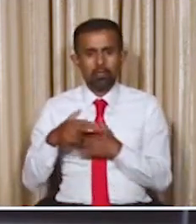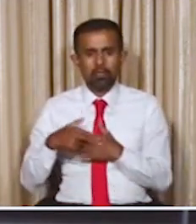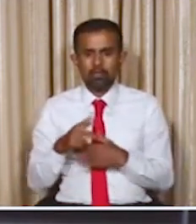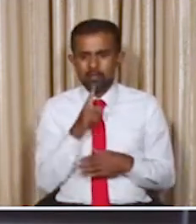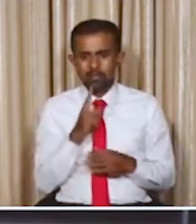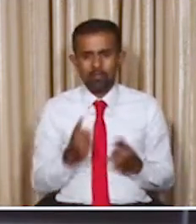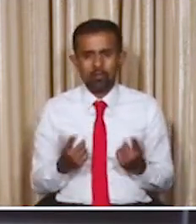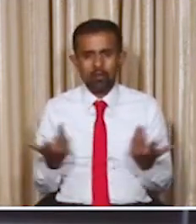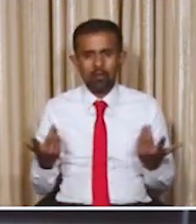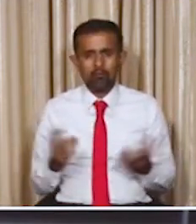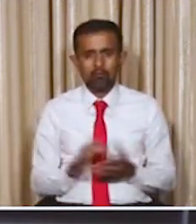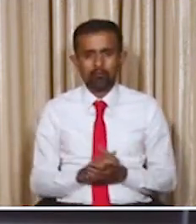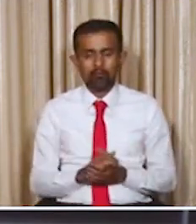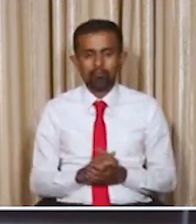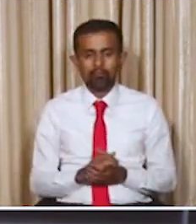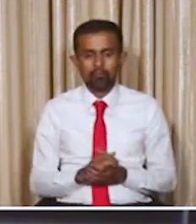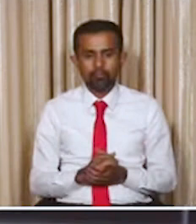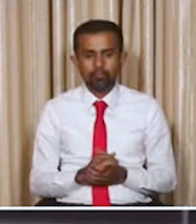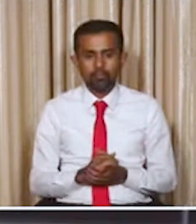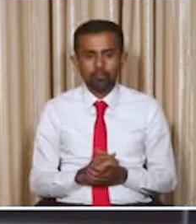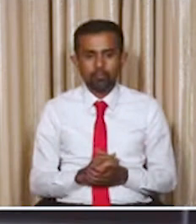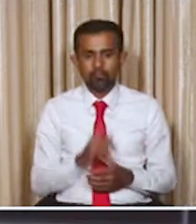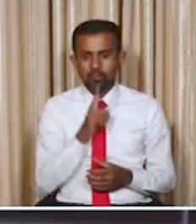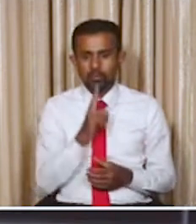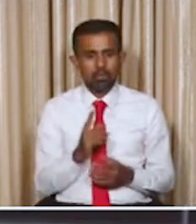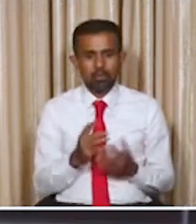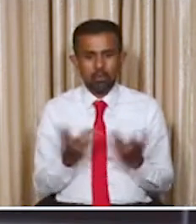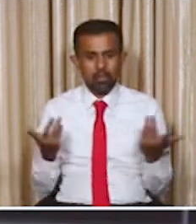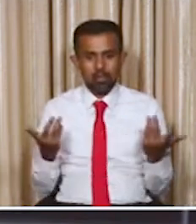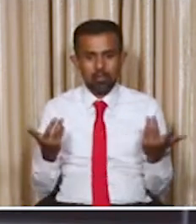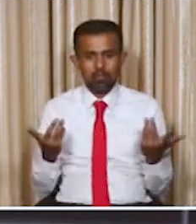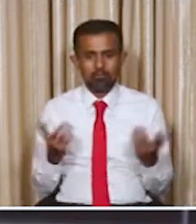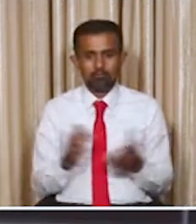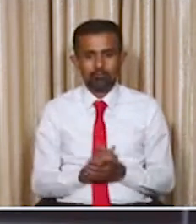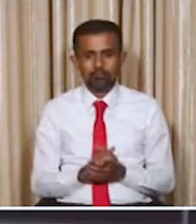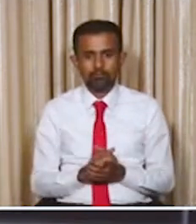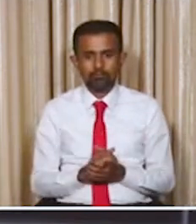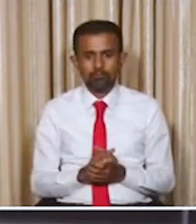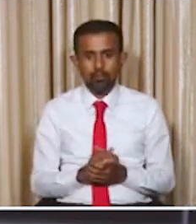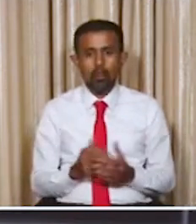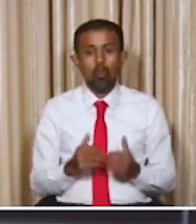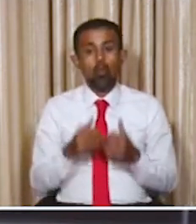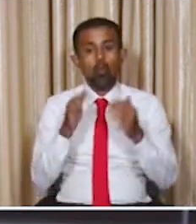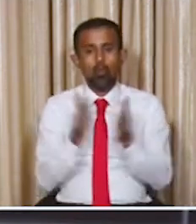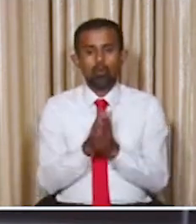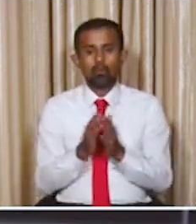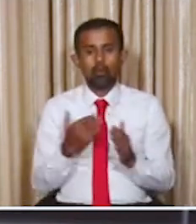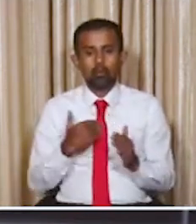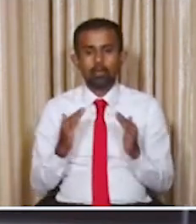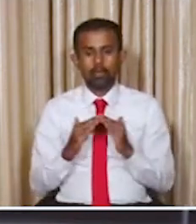naha. Pakshe illa naththam. Harida? Metana man kiyanne hethu karana ai kiyala. Namuth ona kenekota mage